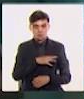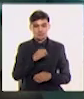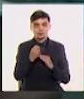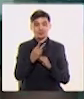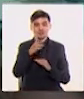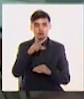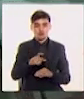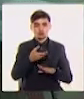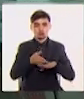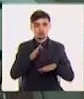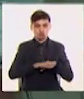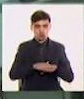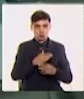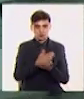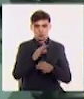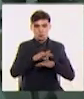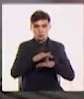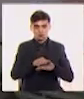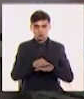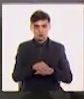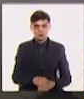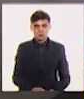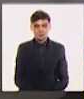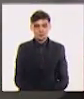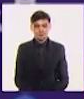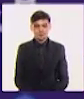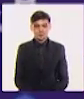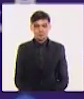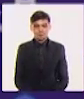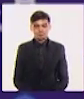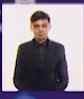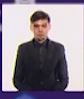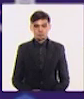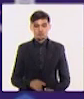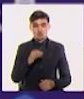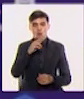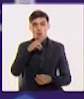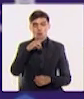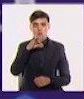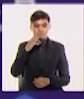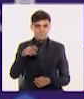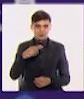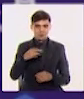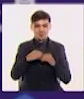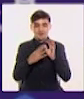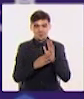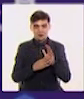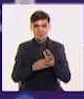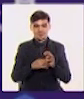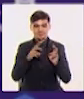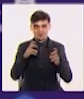12 адамның жағдайы аса ауыр деп бағаланып отыр. Тіпті COVID-19